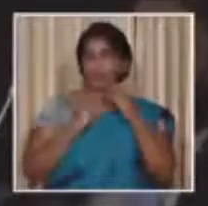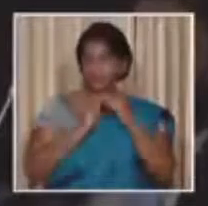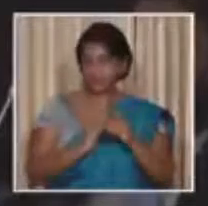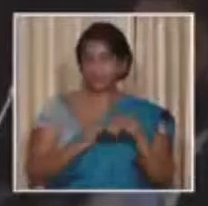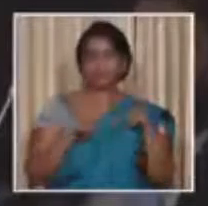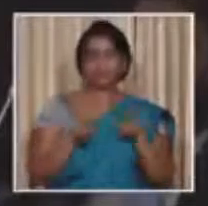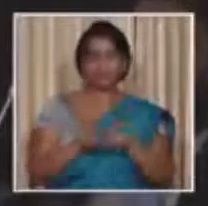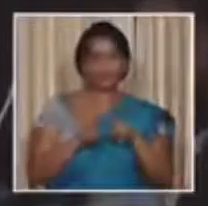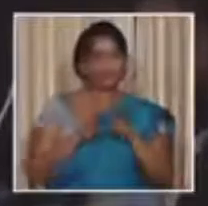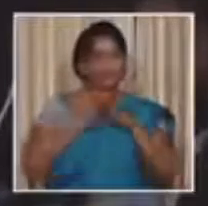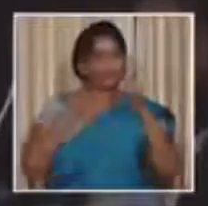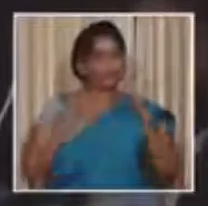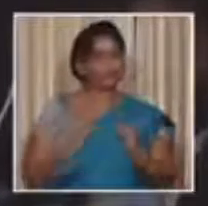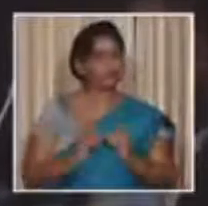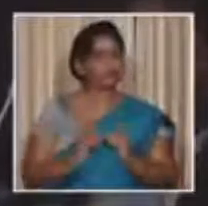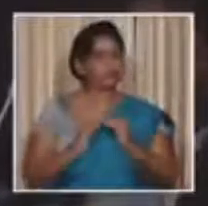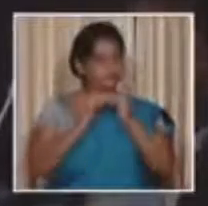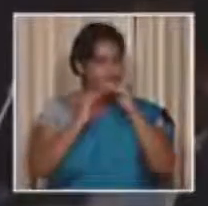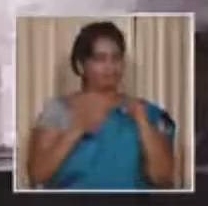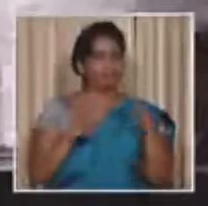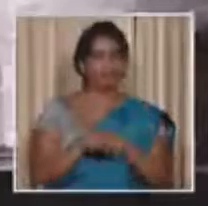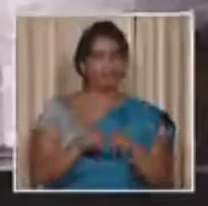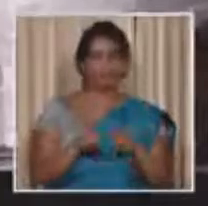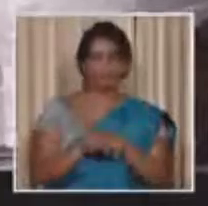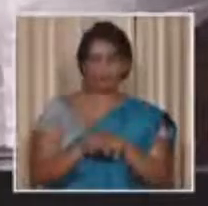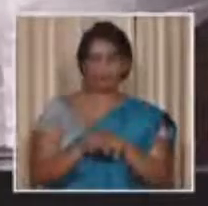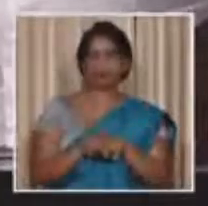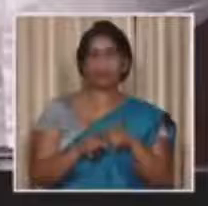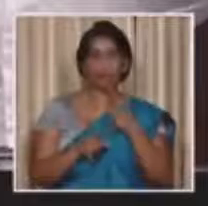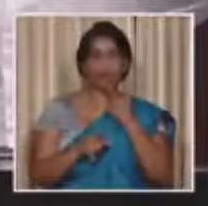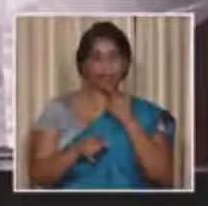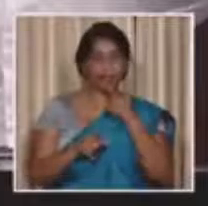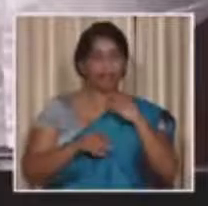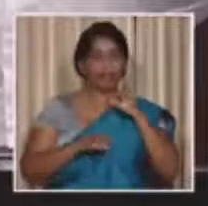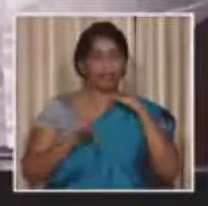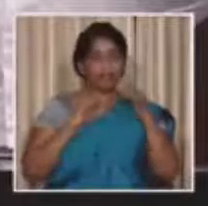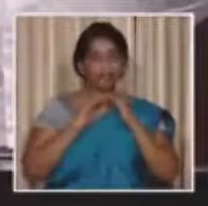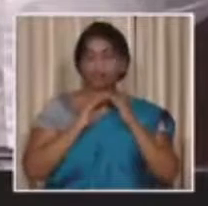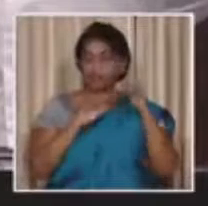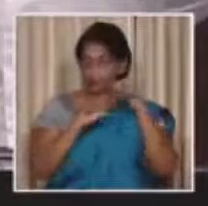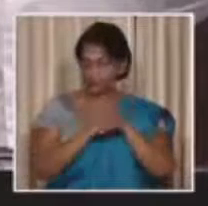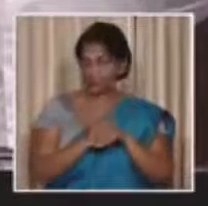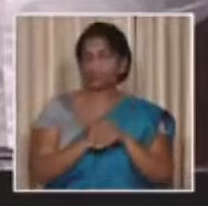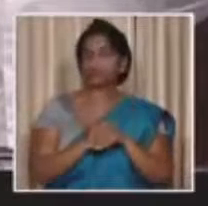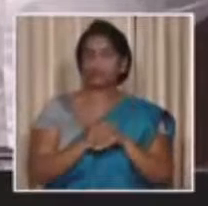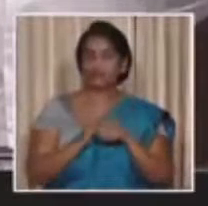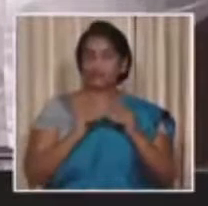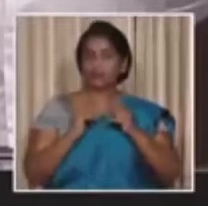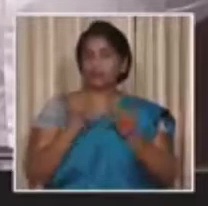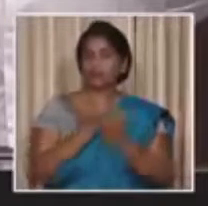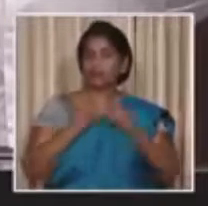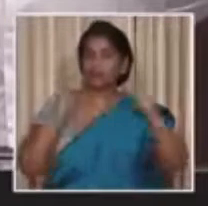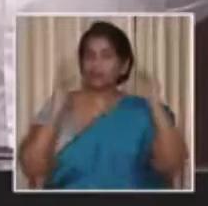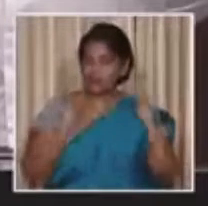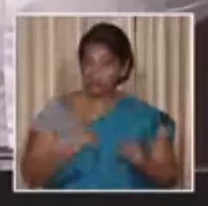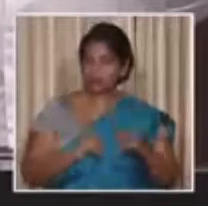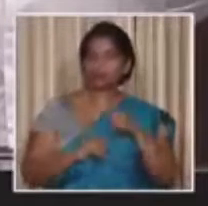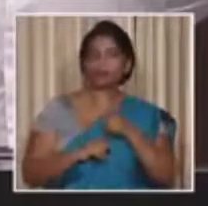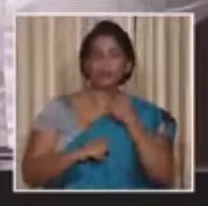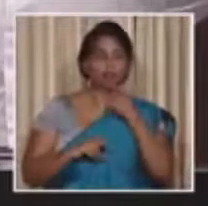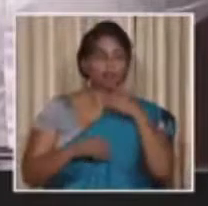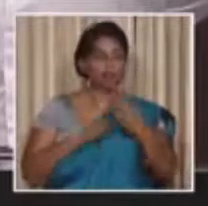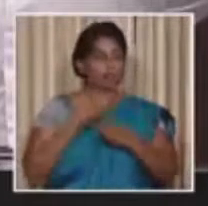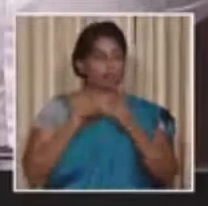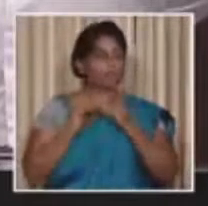කුඩා තේවත් වංශයේ විශාල වර්ධනයක් තිබුණත් වතු සමාගම් සතුව අදාළ දායකත්වයේ අඩුවීම හේතුවෙන් අදාළ වතු සමාගම්